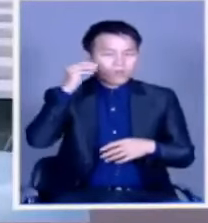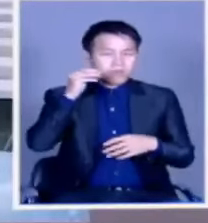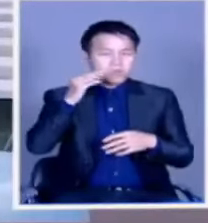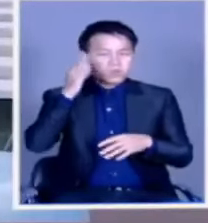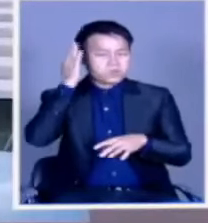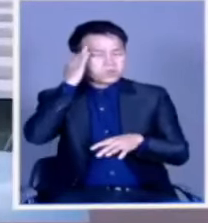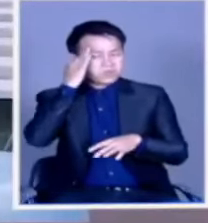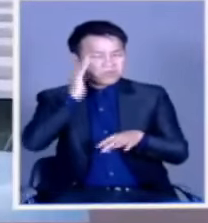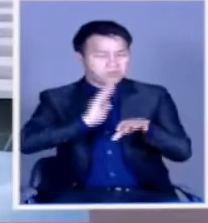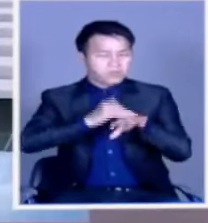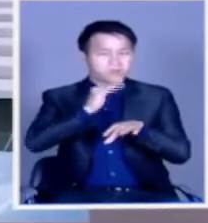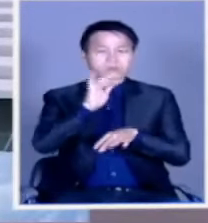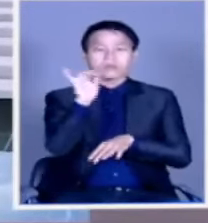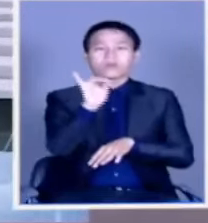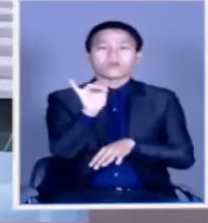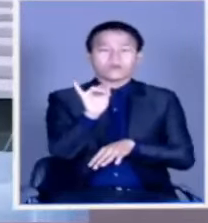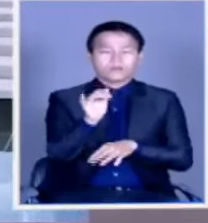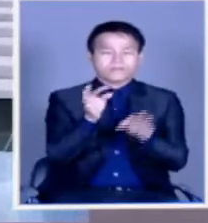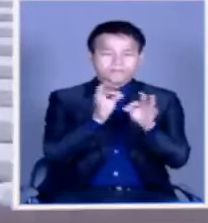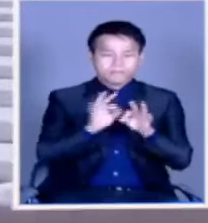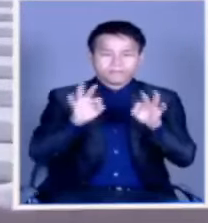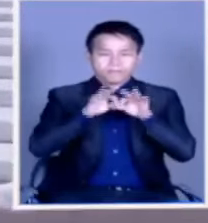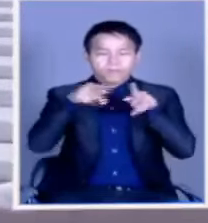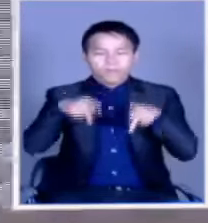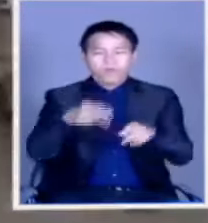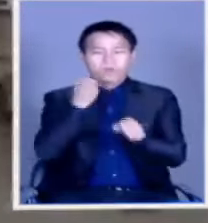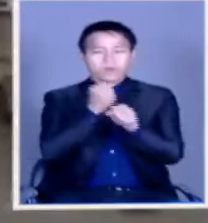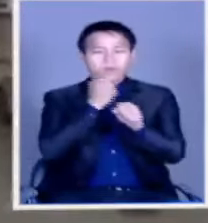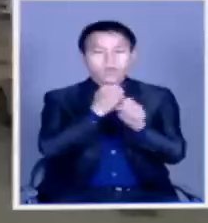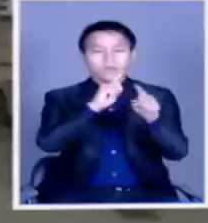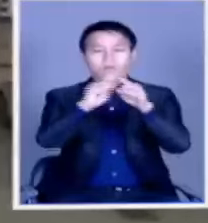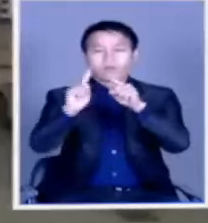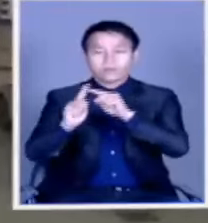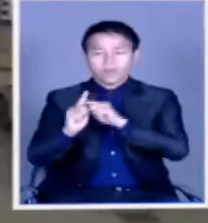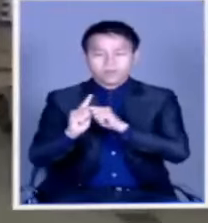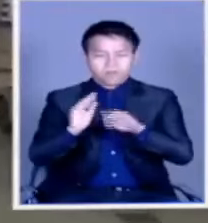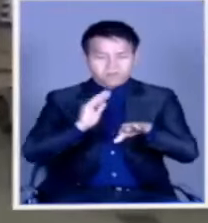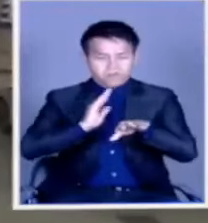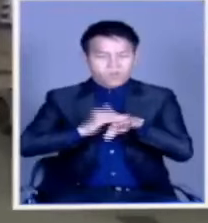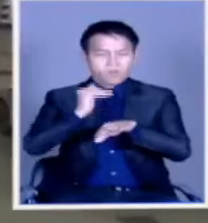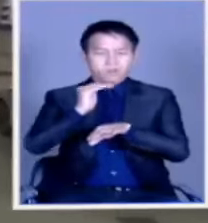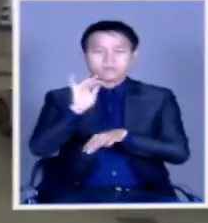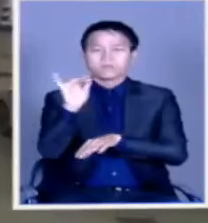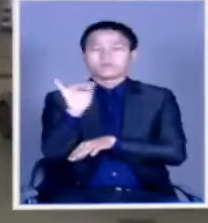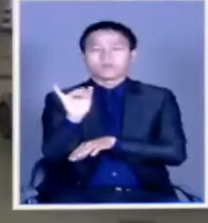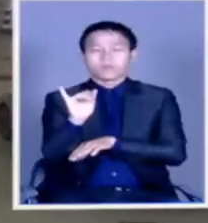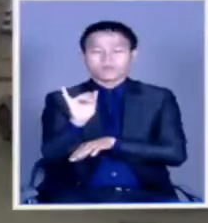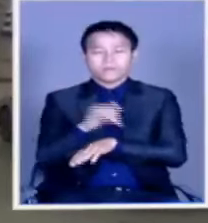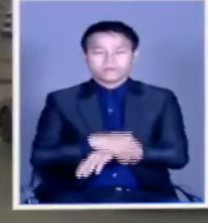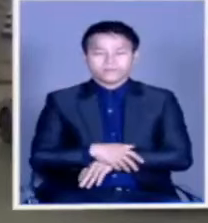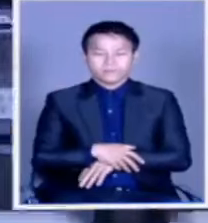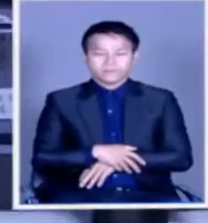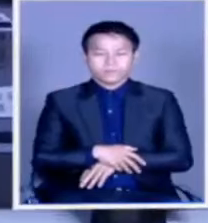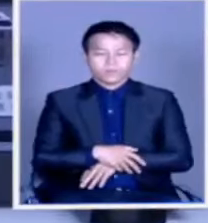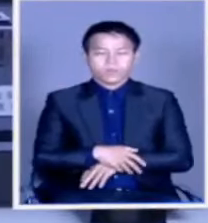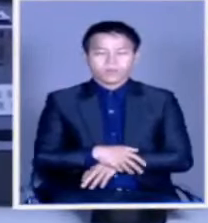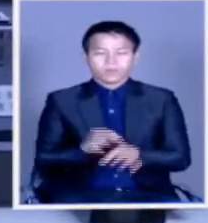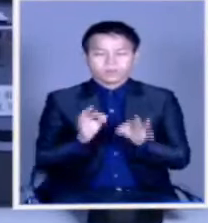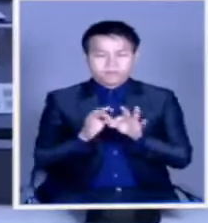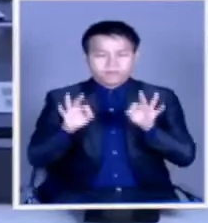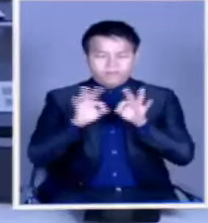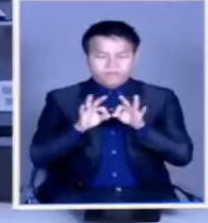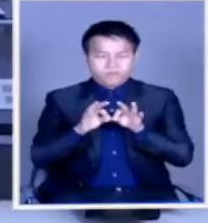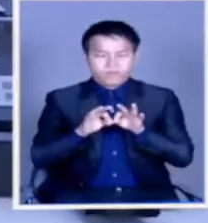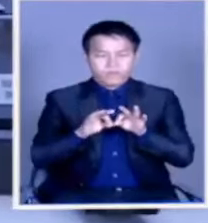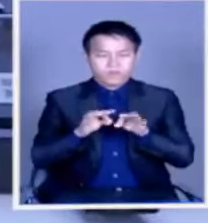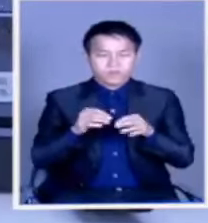พาะแม่นพนักงานวิชาการขอบการต่างๆครับเนาะก็ถือว่ามีข้อจำกัดเพราะว่าเทคนิคต้องเข้าใจว่าหม้อไฟ